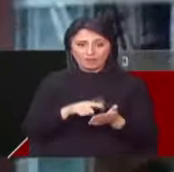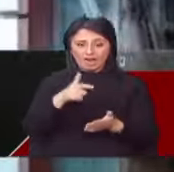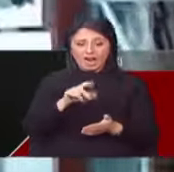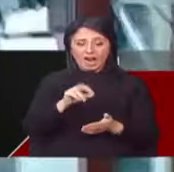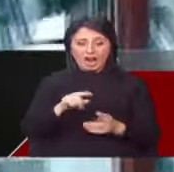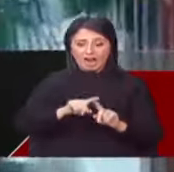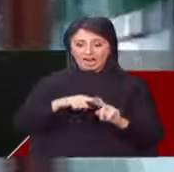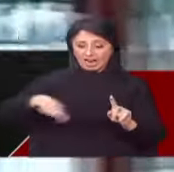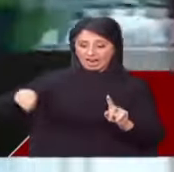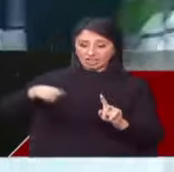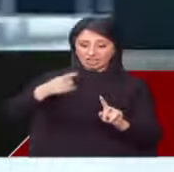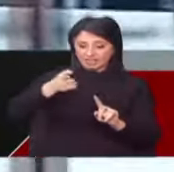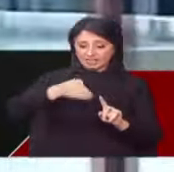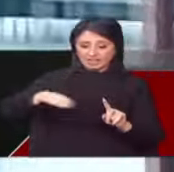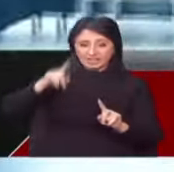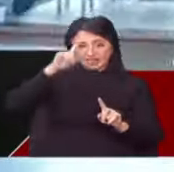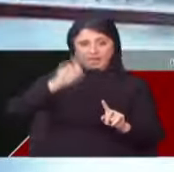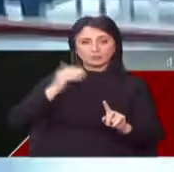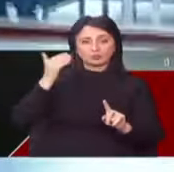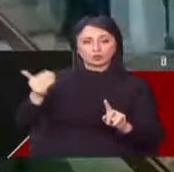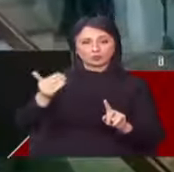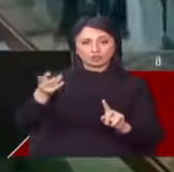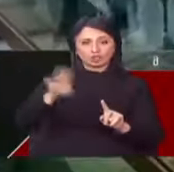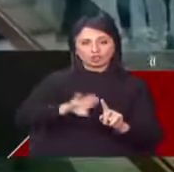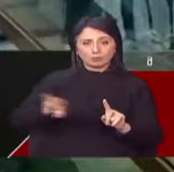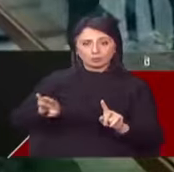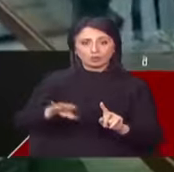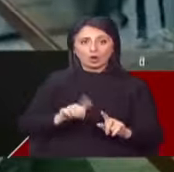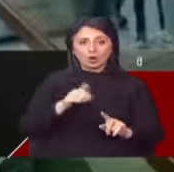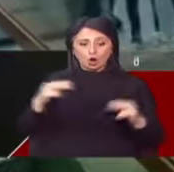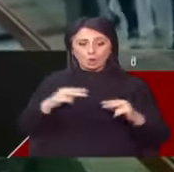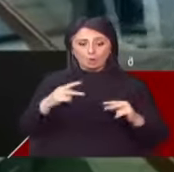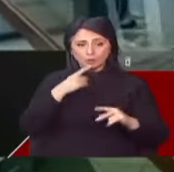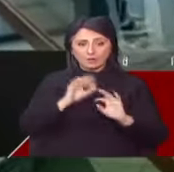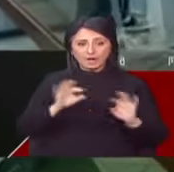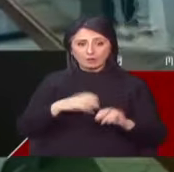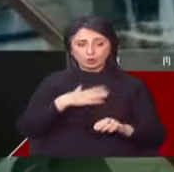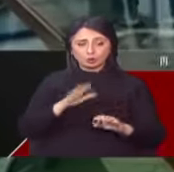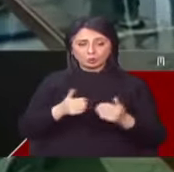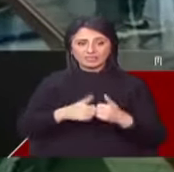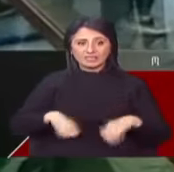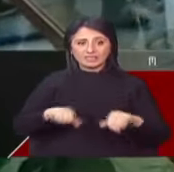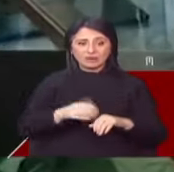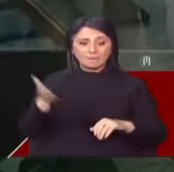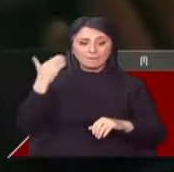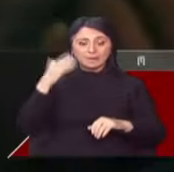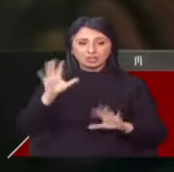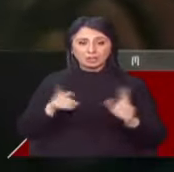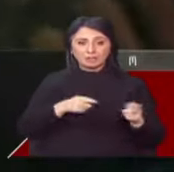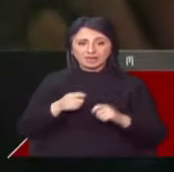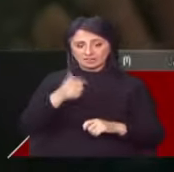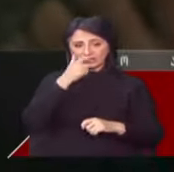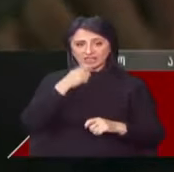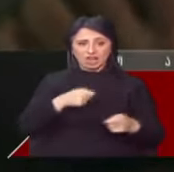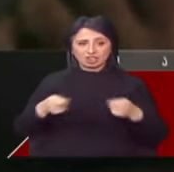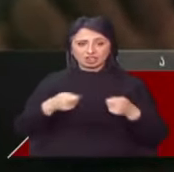garegis monacotis erti nacili Azerbaijanis mchare sercheboda. Rogor smutzmem gan marta ușișroa Bisapčos, mașindeli prezidenti